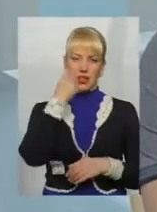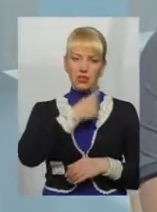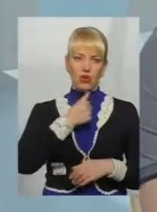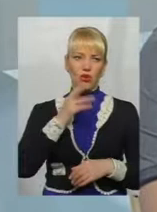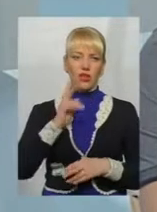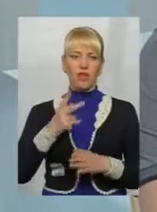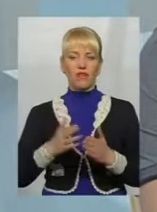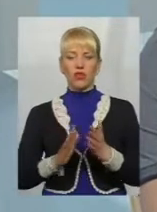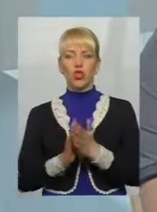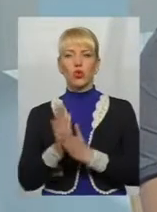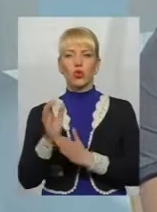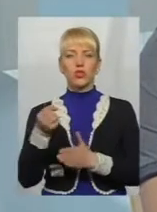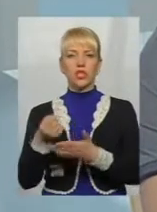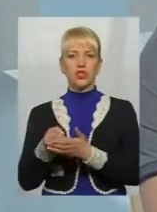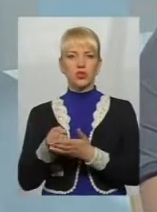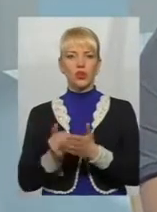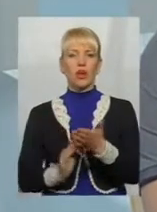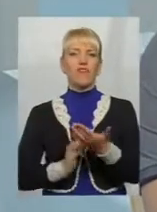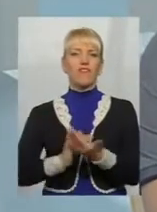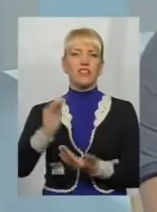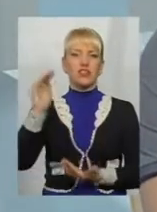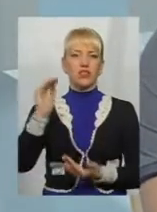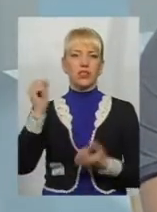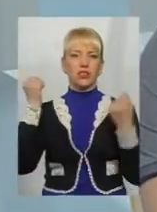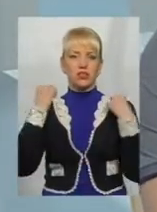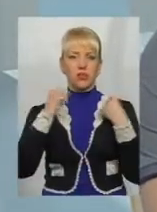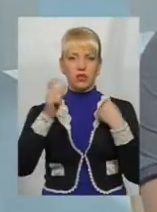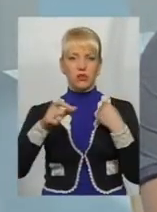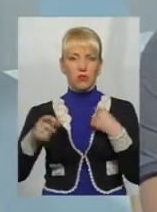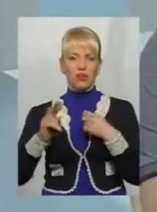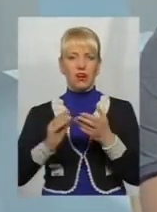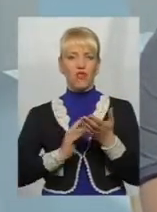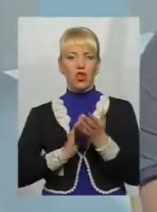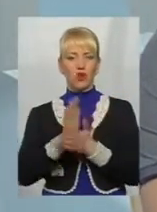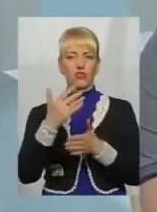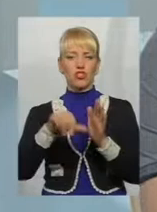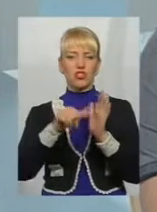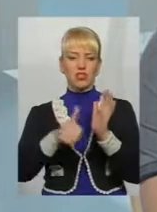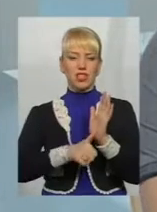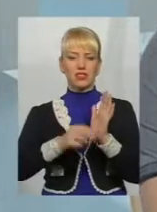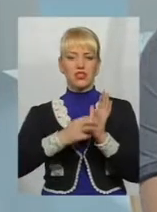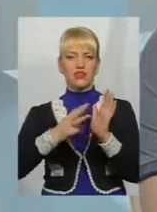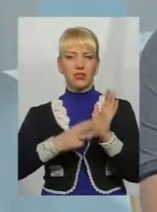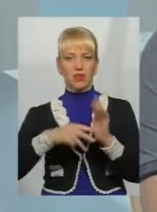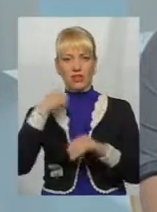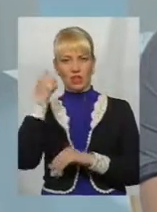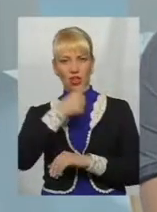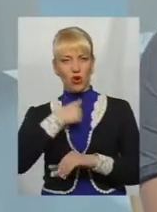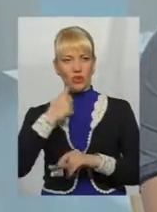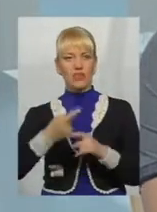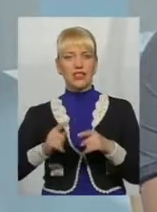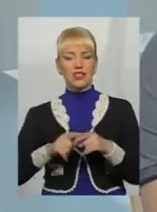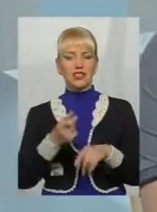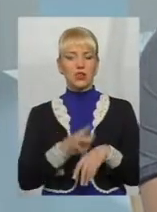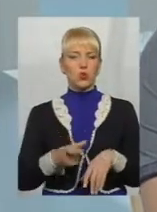як вони доростали до високих спортсменів, як вони росли вже в 16-18 років. Це